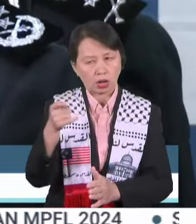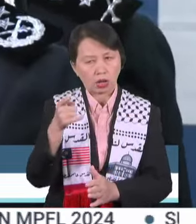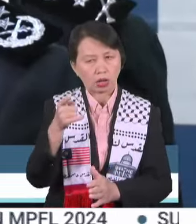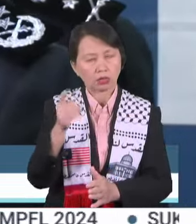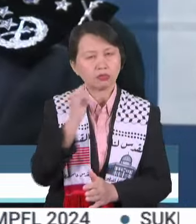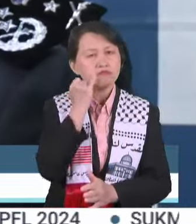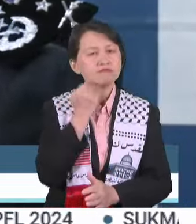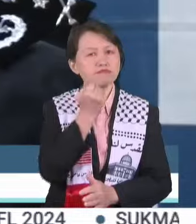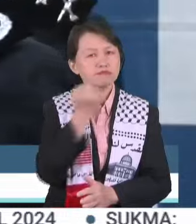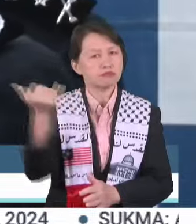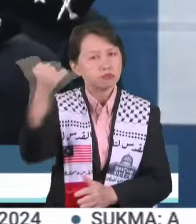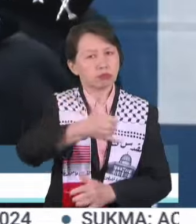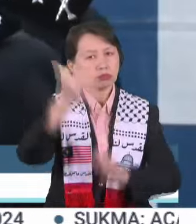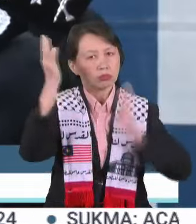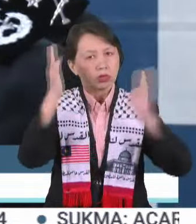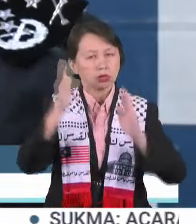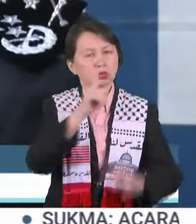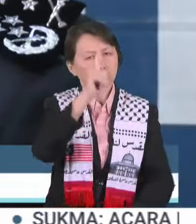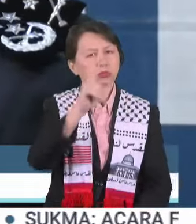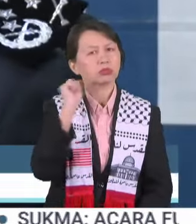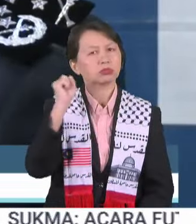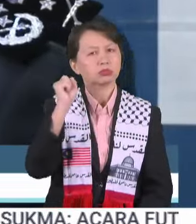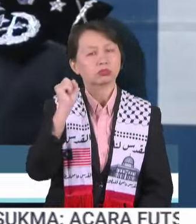sebenar dia memiliki 6 senjata api